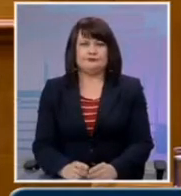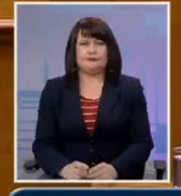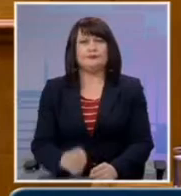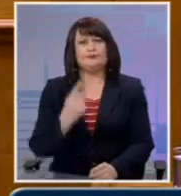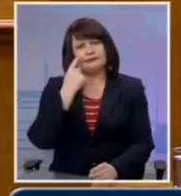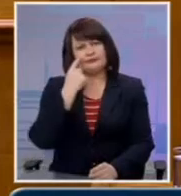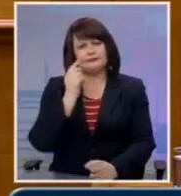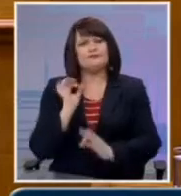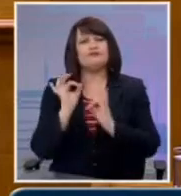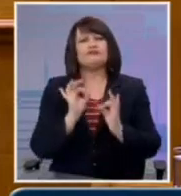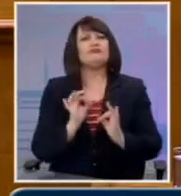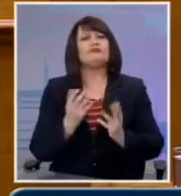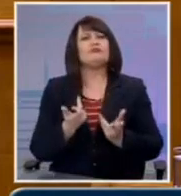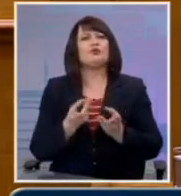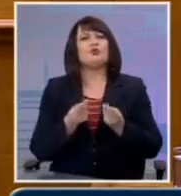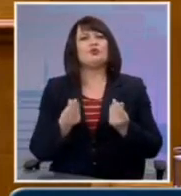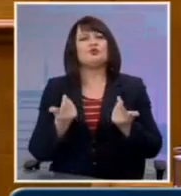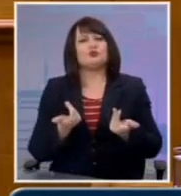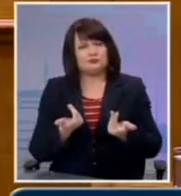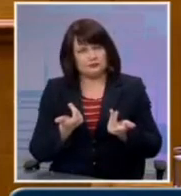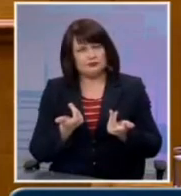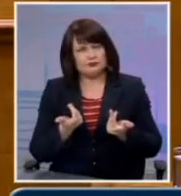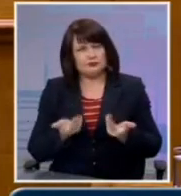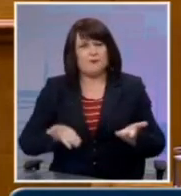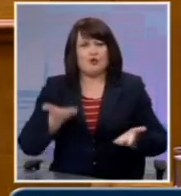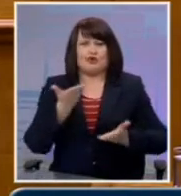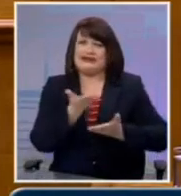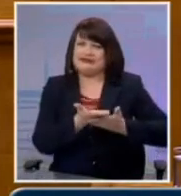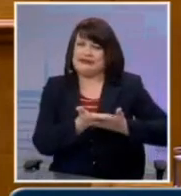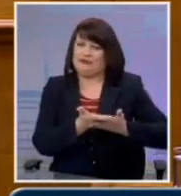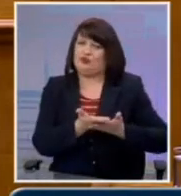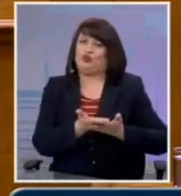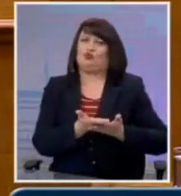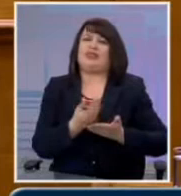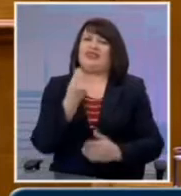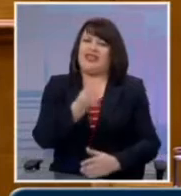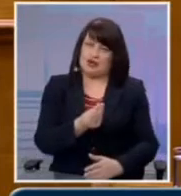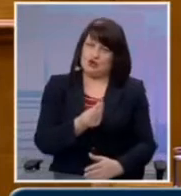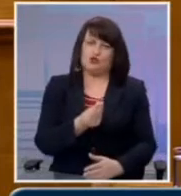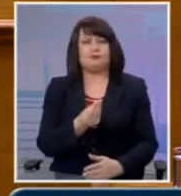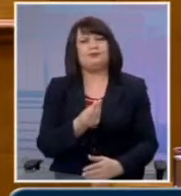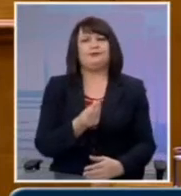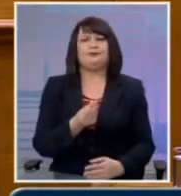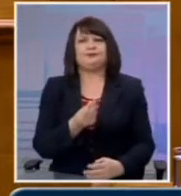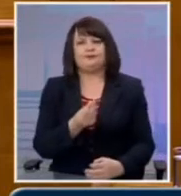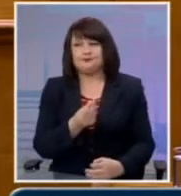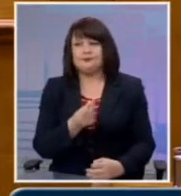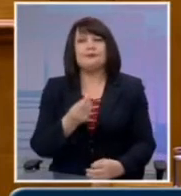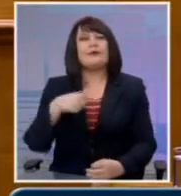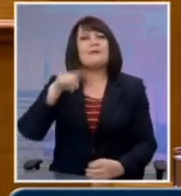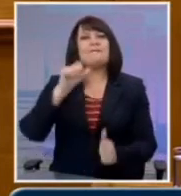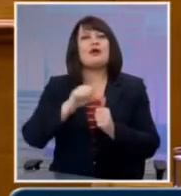ακριβώς για να αποτυπώσω την ουσία αυτής της πρότασης. Καταθέτω στα πρακτικά την με